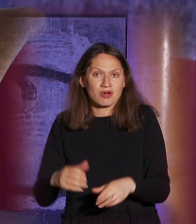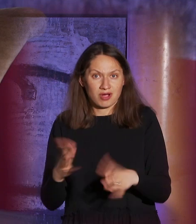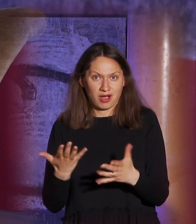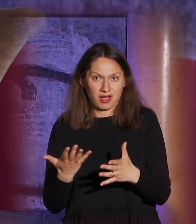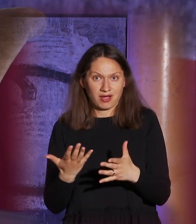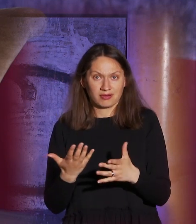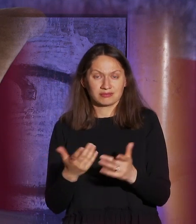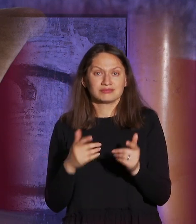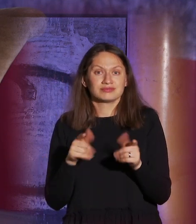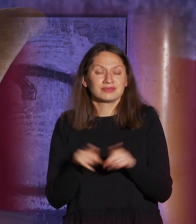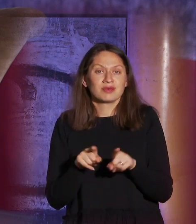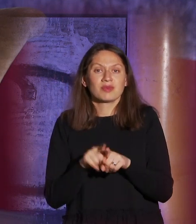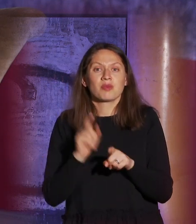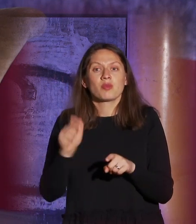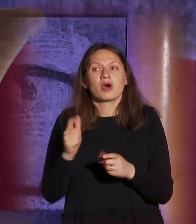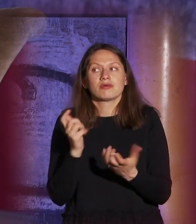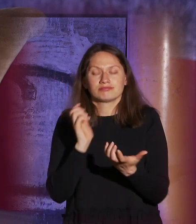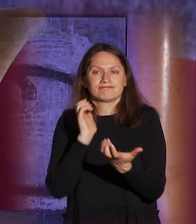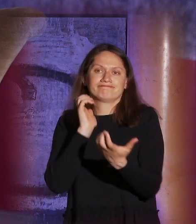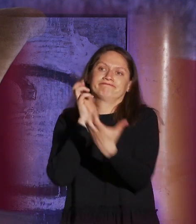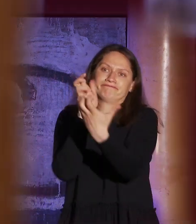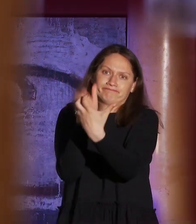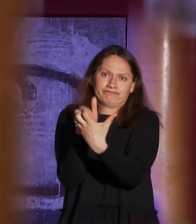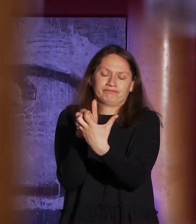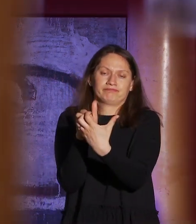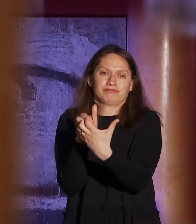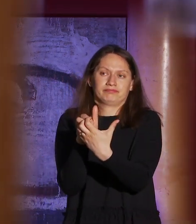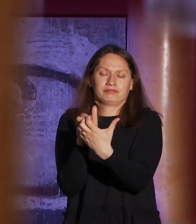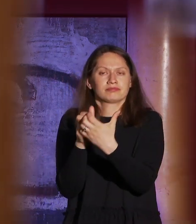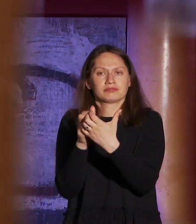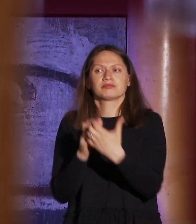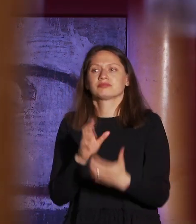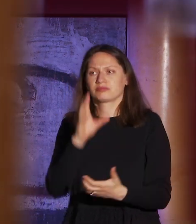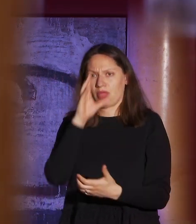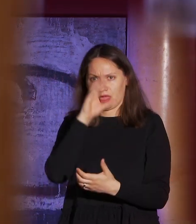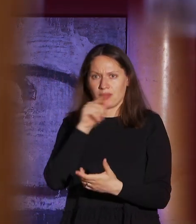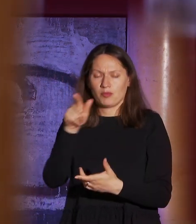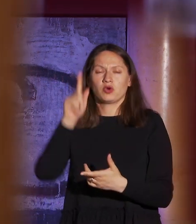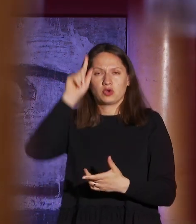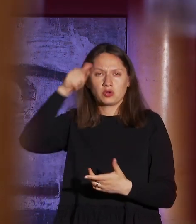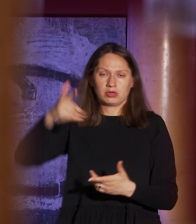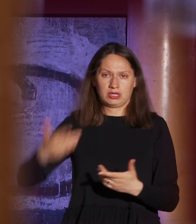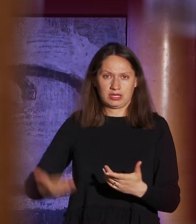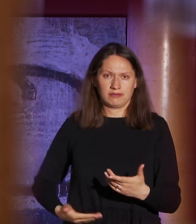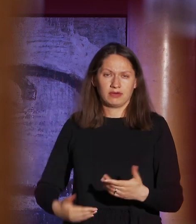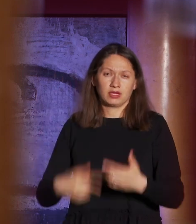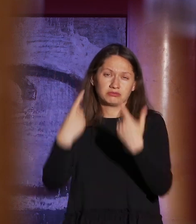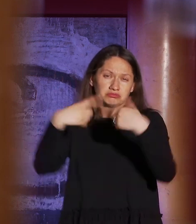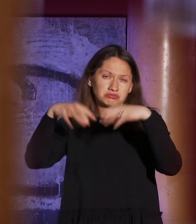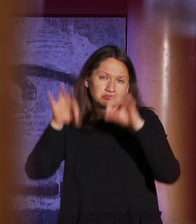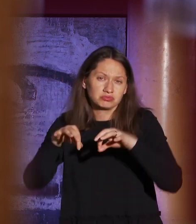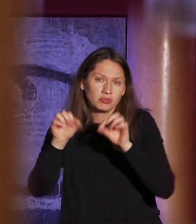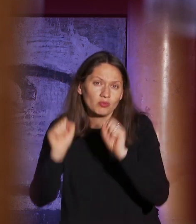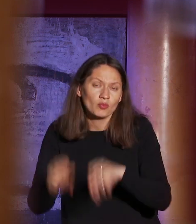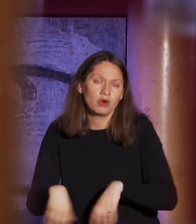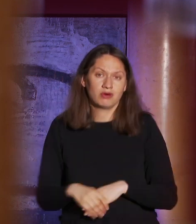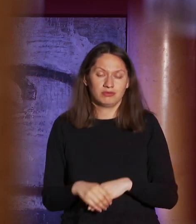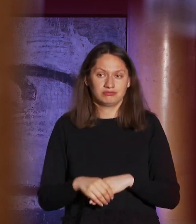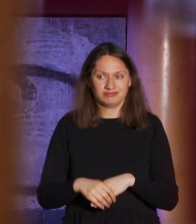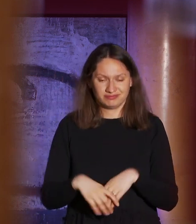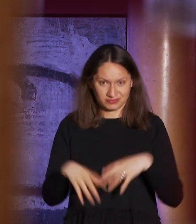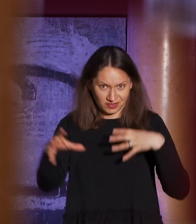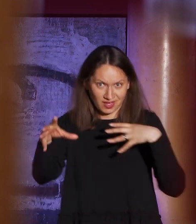prisitaikyti, galimybę gyventi pilnavertiškai ir įgavę tos stiprybės ir to impulso, kuria